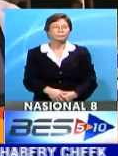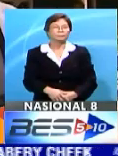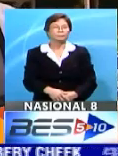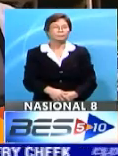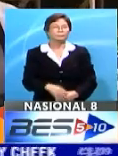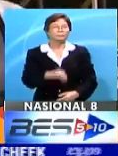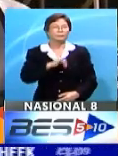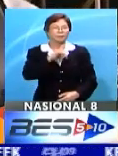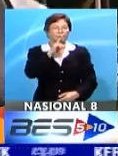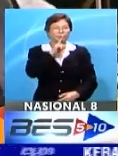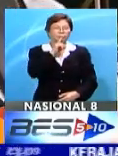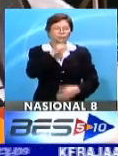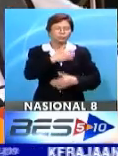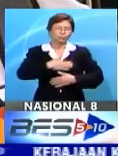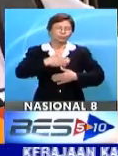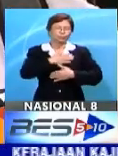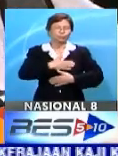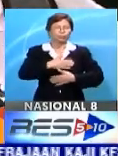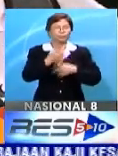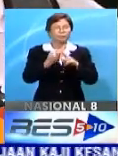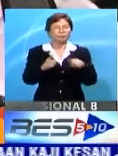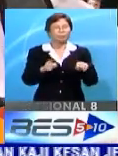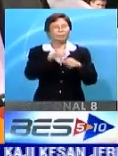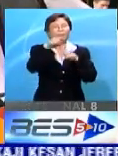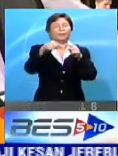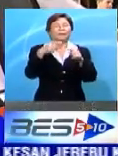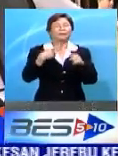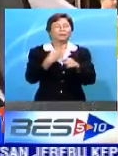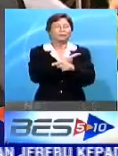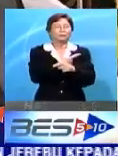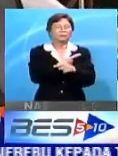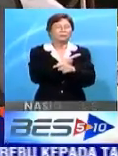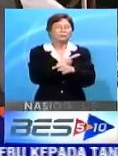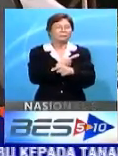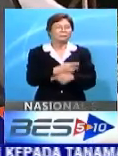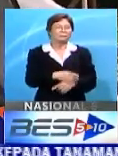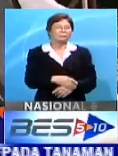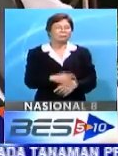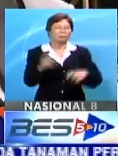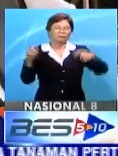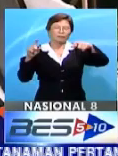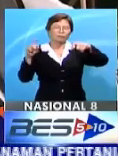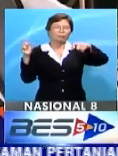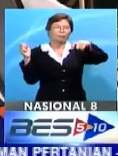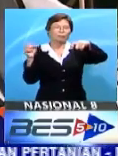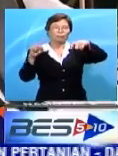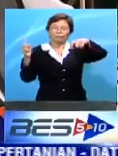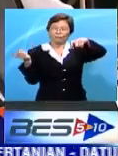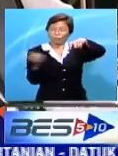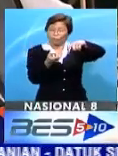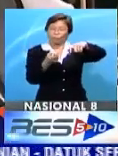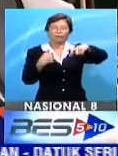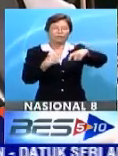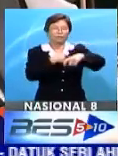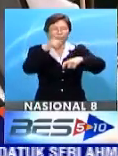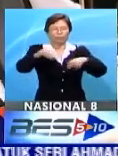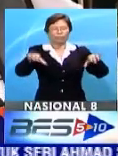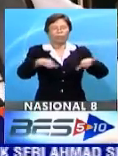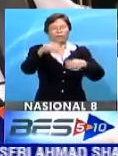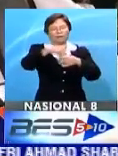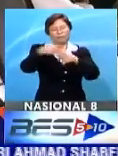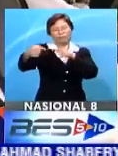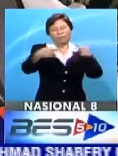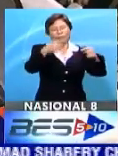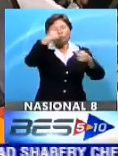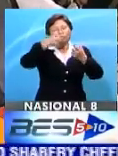Pasti selagi kiri selagi seronok, tetapi apabila kita berbekal dengan kiri 6 gol, apa yang kiri kita perlu buat dalam perlawanan ini